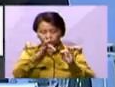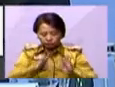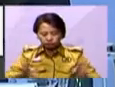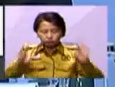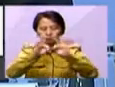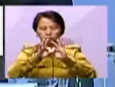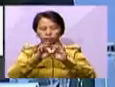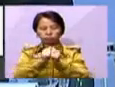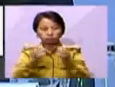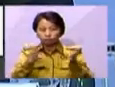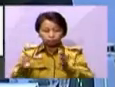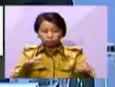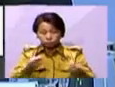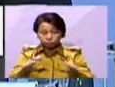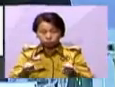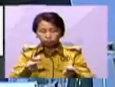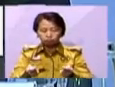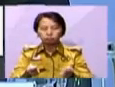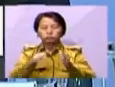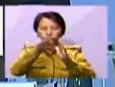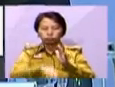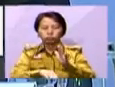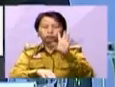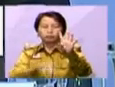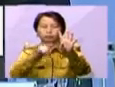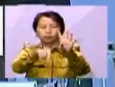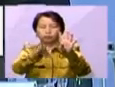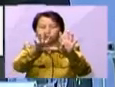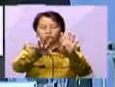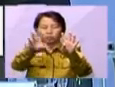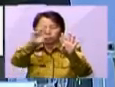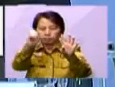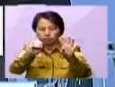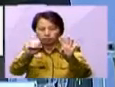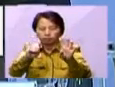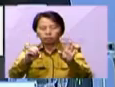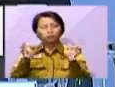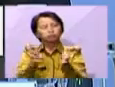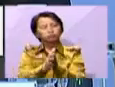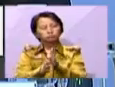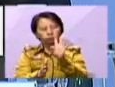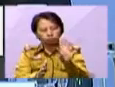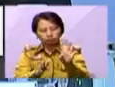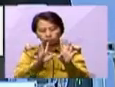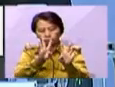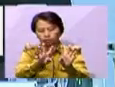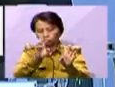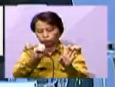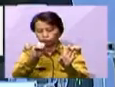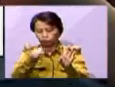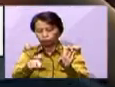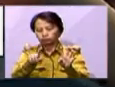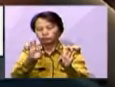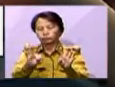kepentingan tanpa kawalan, PATAMI turun 4.5% kepada